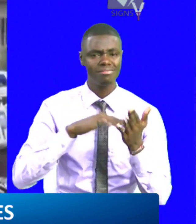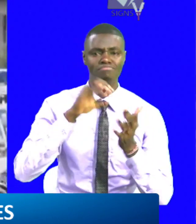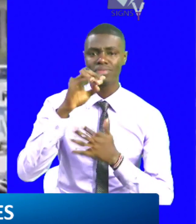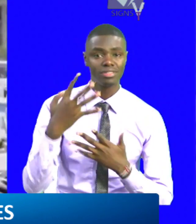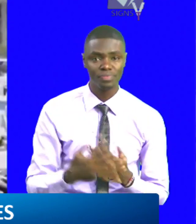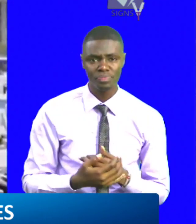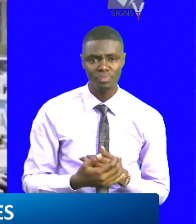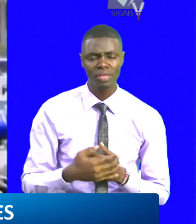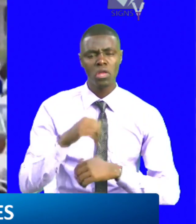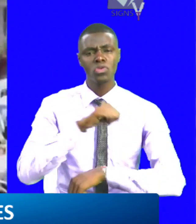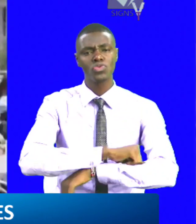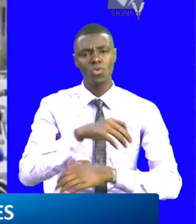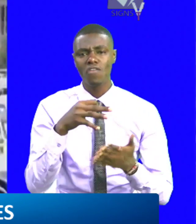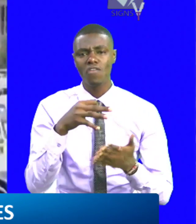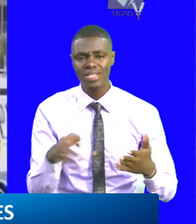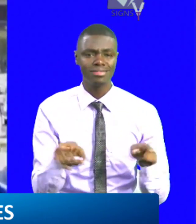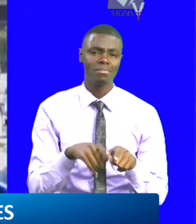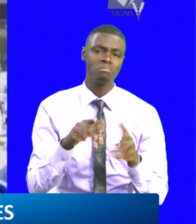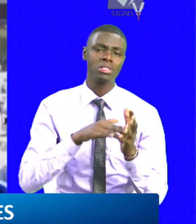Sukari karibu 500.